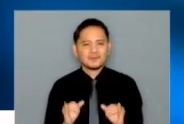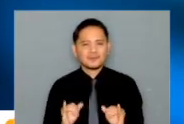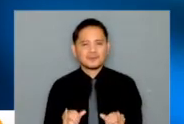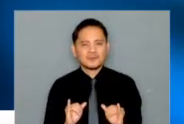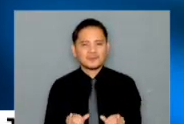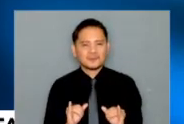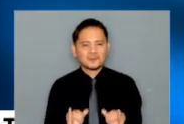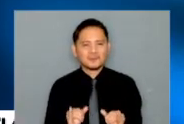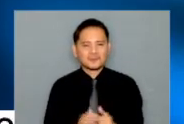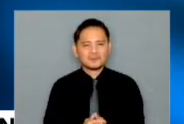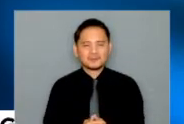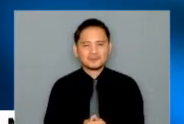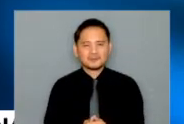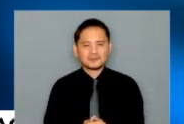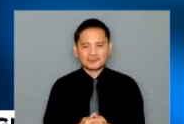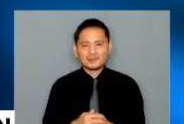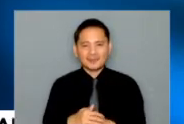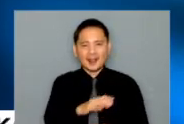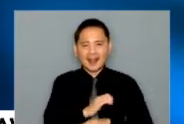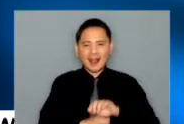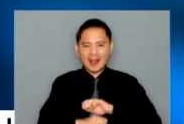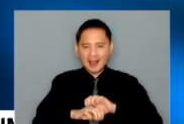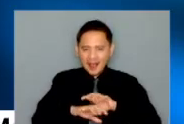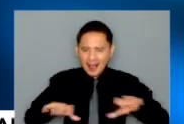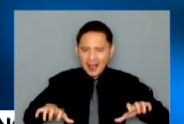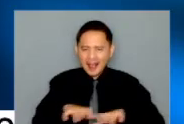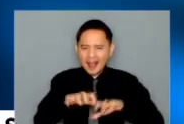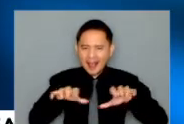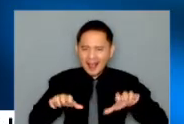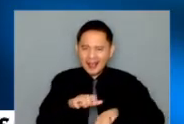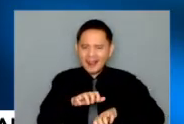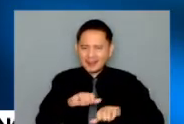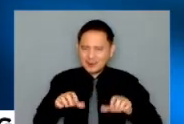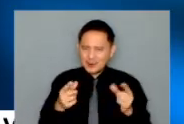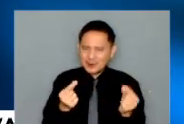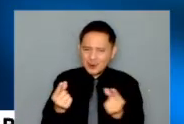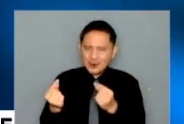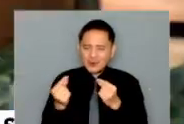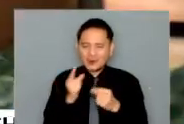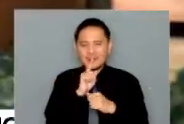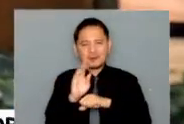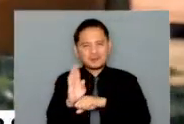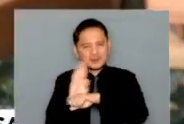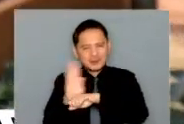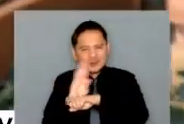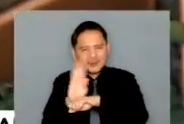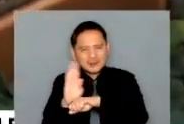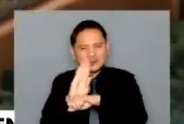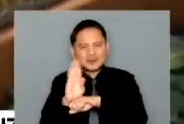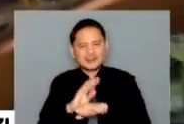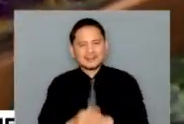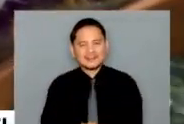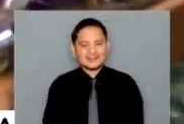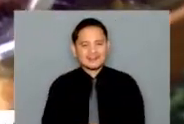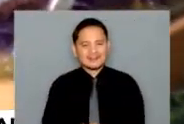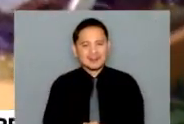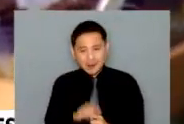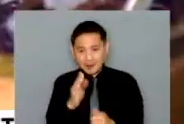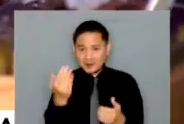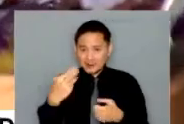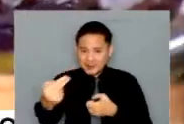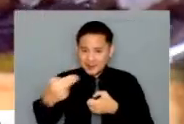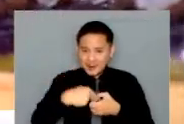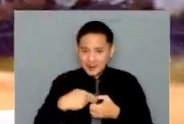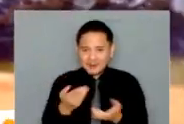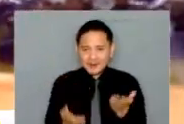this day. Paakyun mo dyan. Paakyun mo dyan. Parang busy kayo alam dyan. Alam mo, isasali kita sa Gumoka. Baka manalo